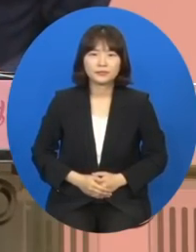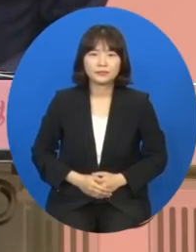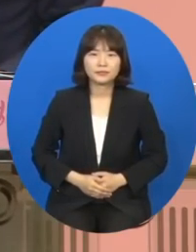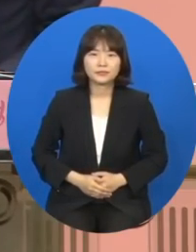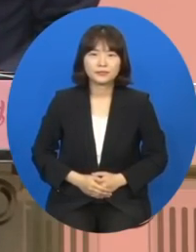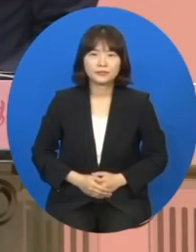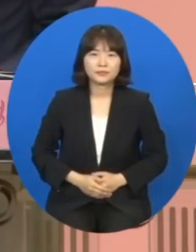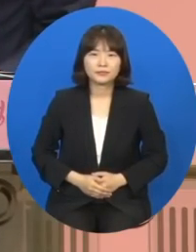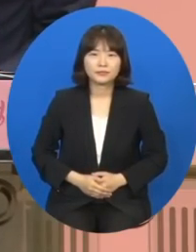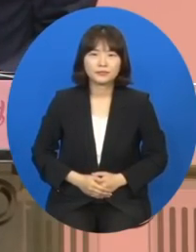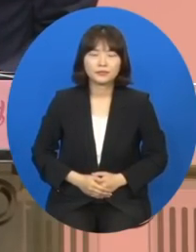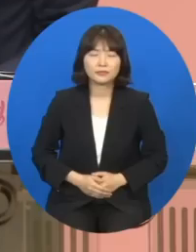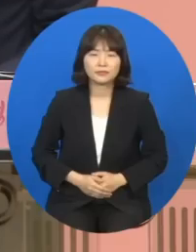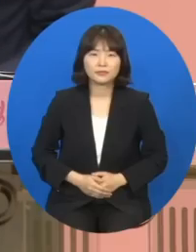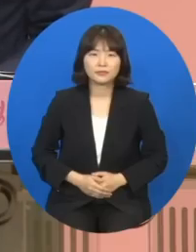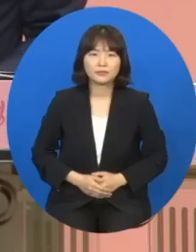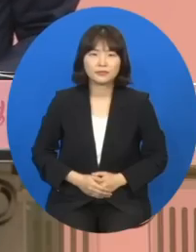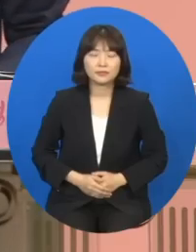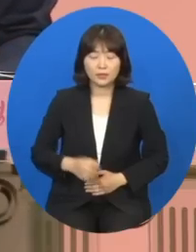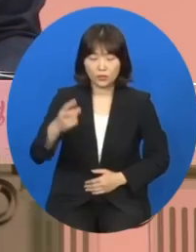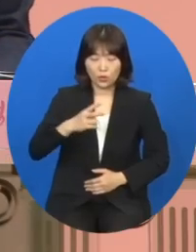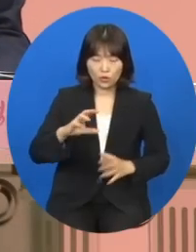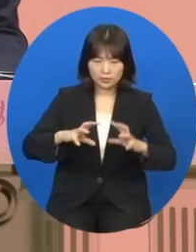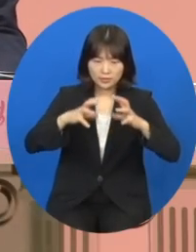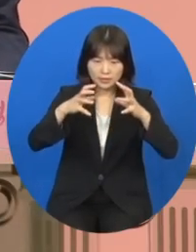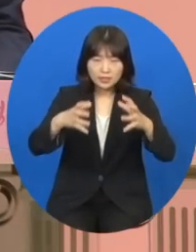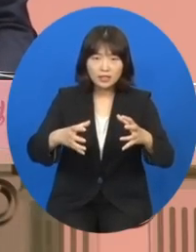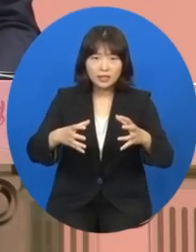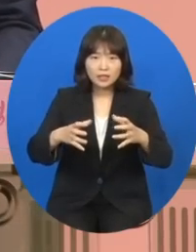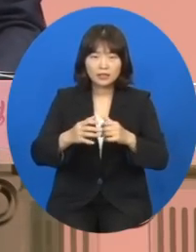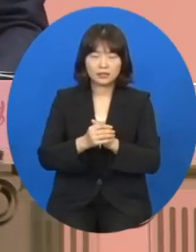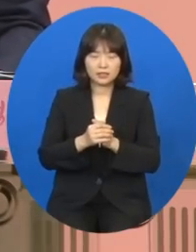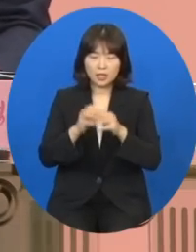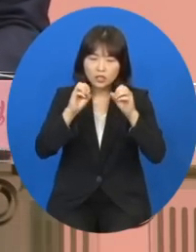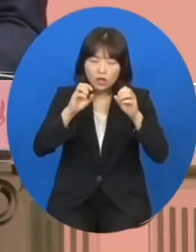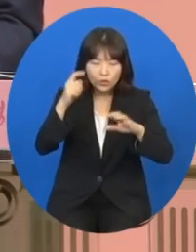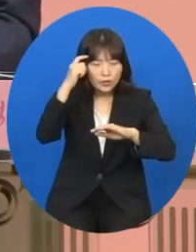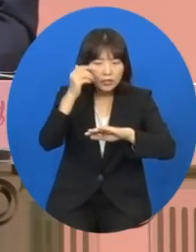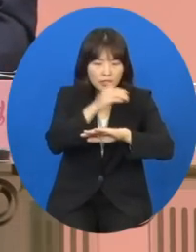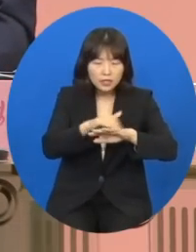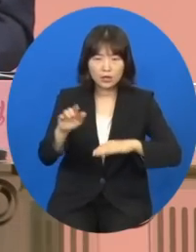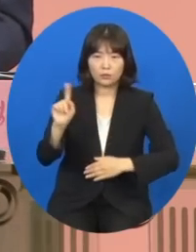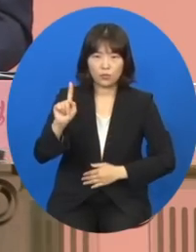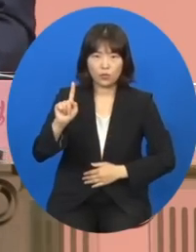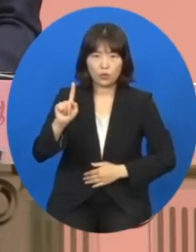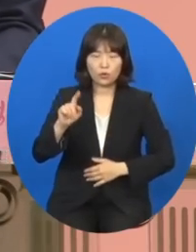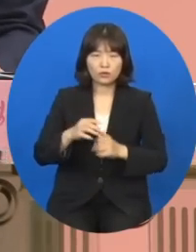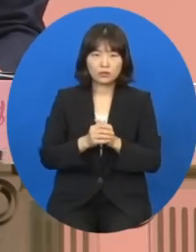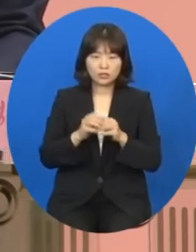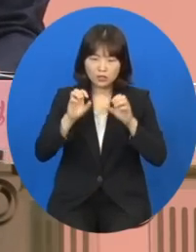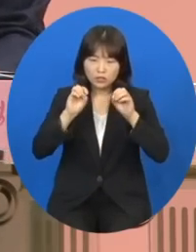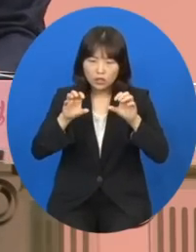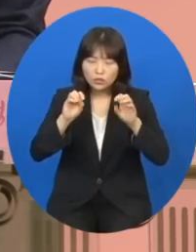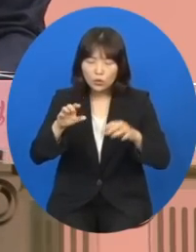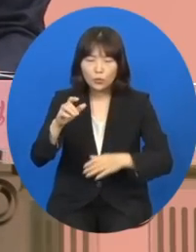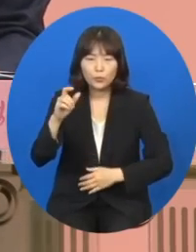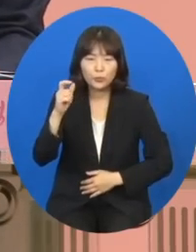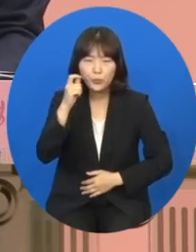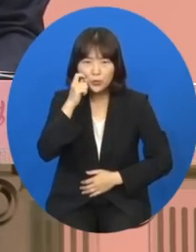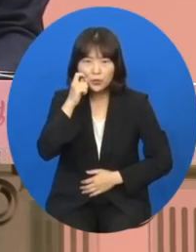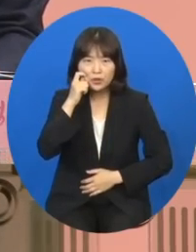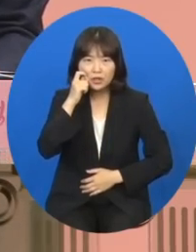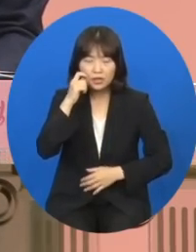mwc 피복을 그리고 세계 설교 전략은 미전도 종족 이라는 이 개념에 대해서